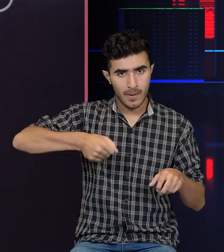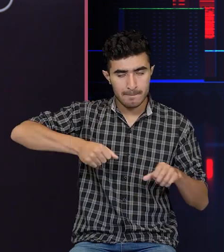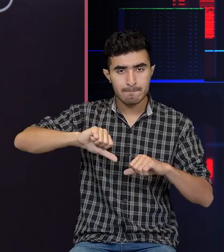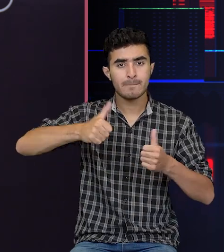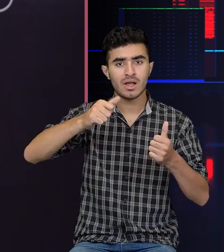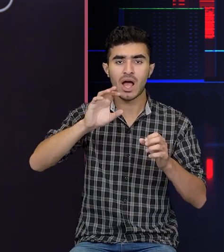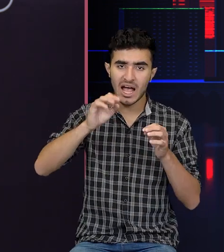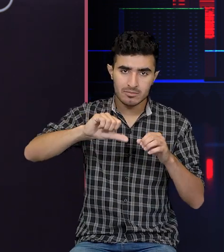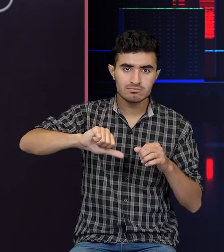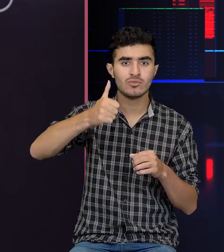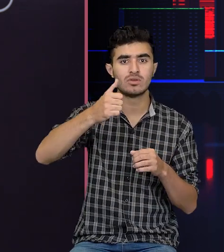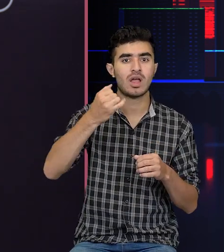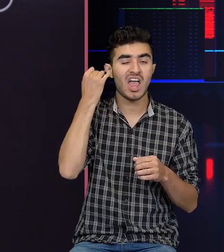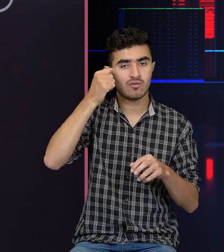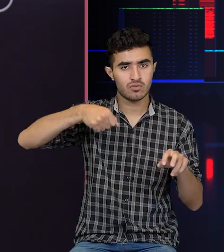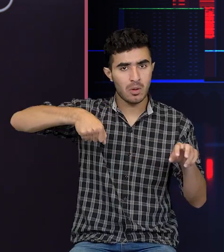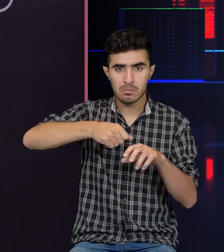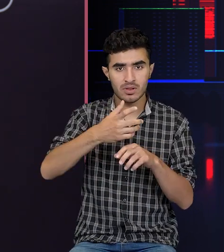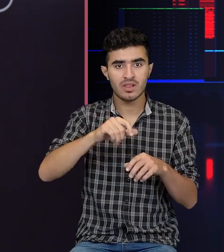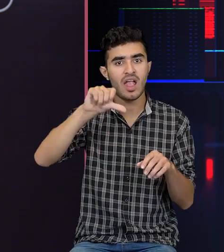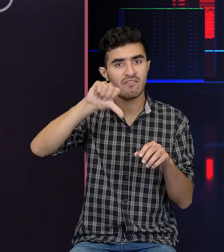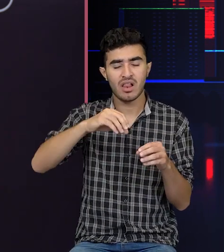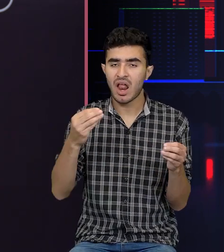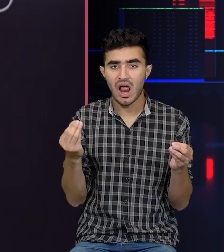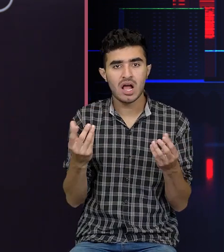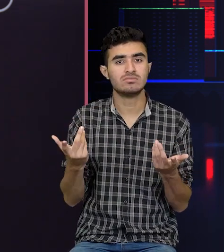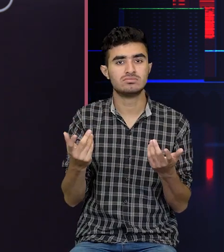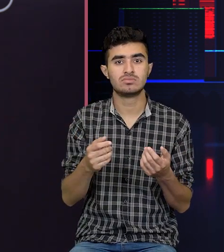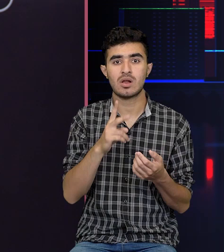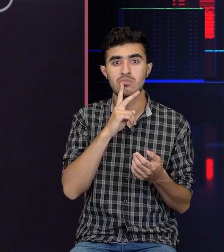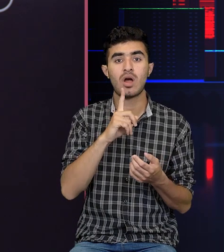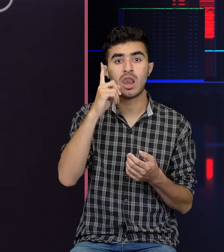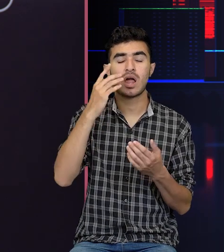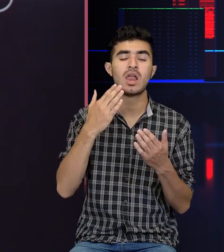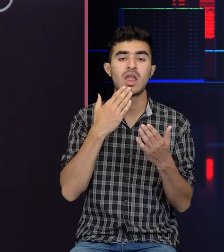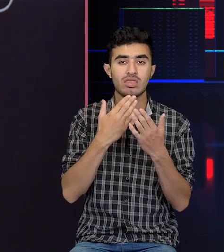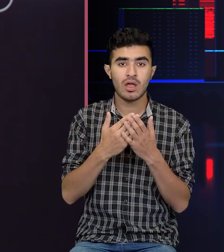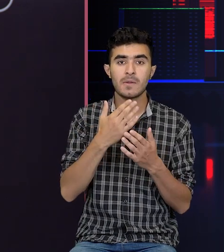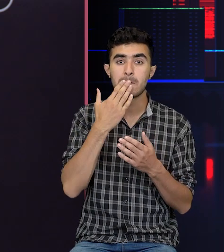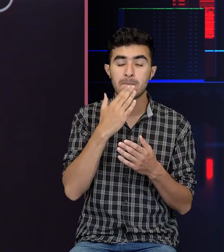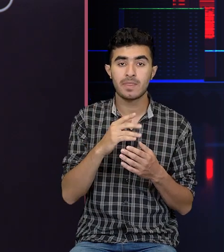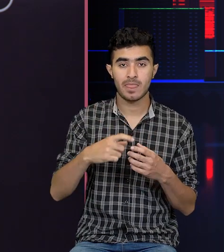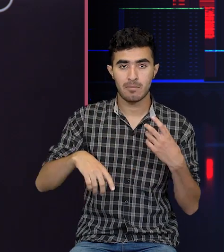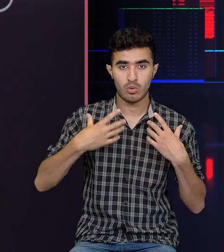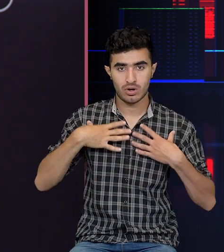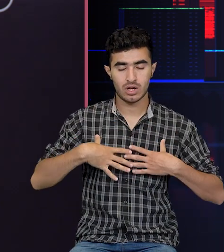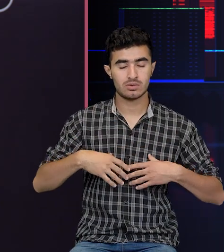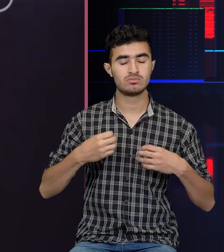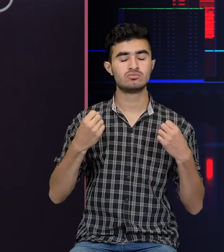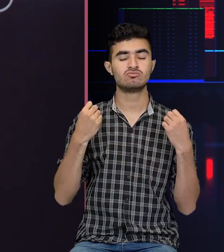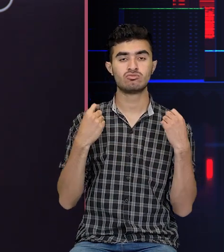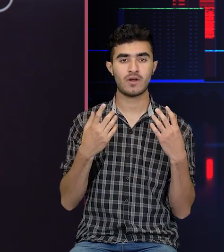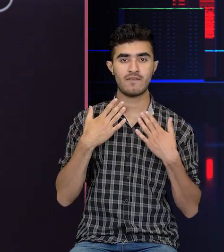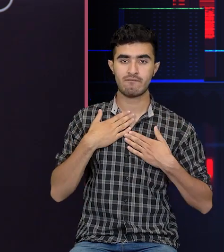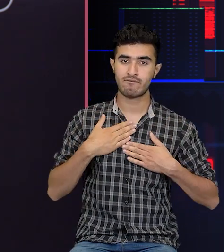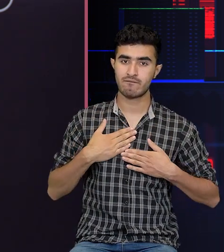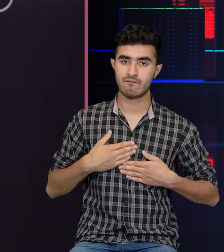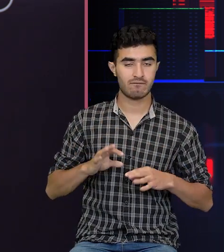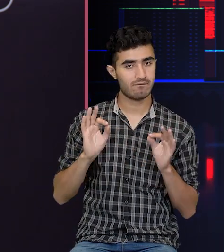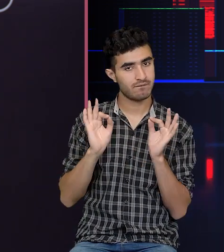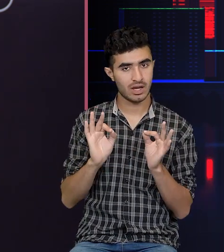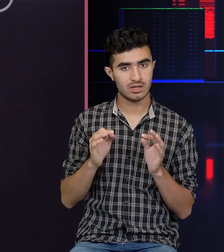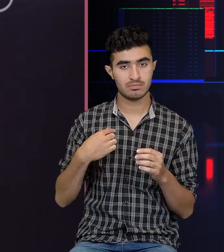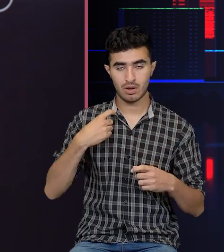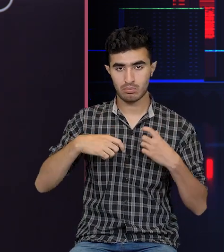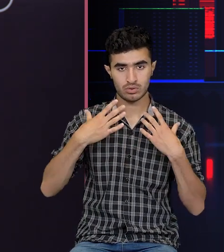नहीं खेलोगे तो फिर आप आराम से हार जाओगे। तो अल्लाह का तो शुक्र अदा करता हूँ कि बॉडी वापस अपनी जगह पे जाना शुरू हो गई। जैसे ही मेरी बॉडी अपनी जगह पे